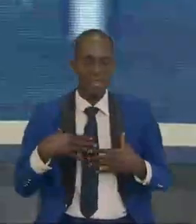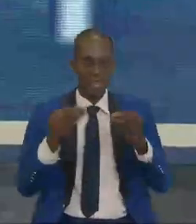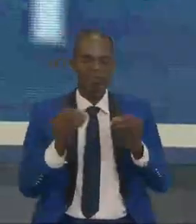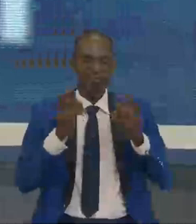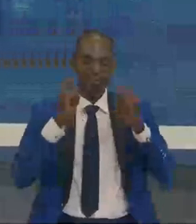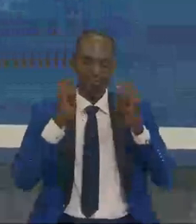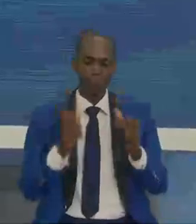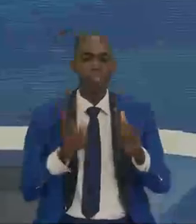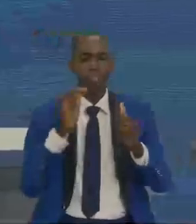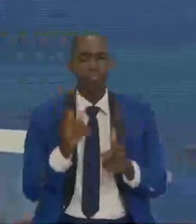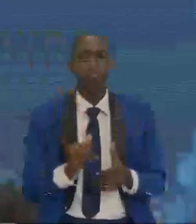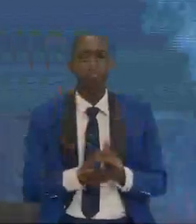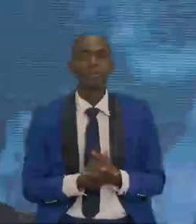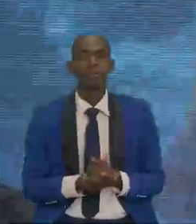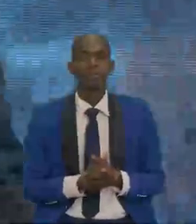tu seras guéri d'emblée.